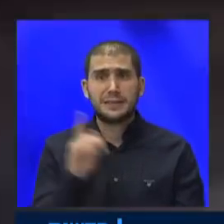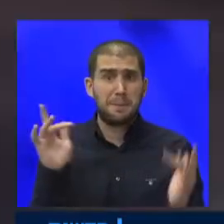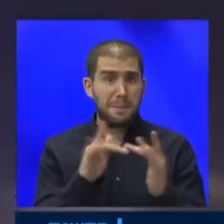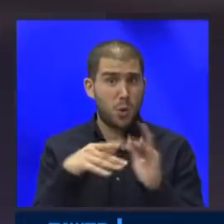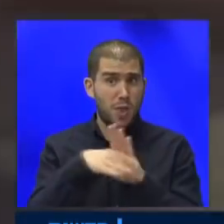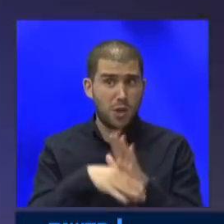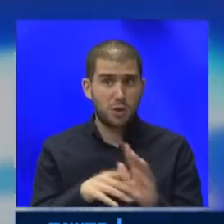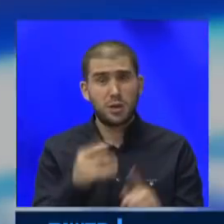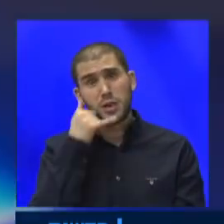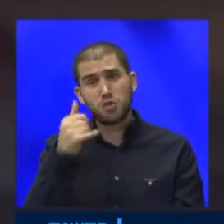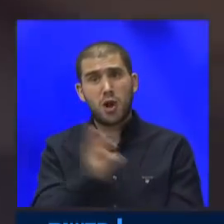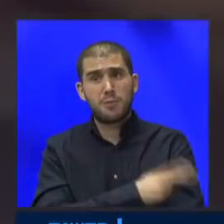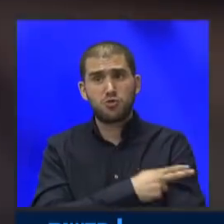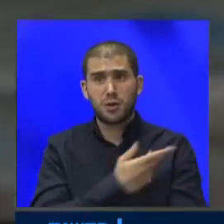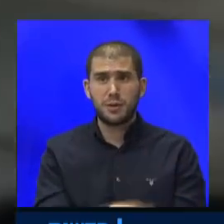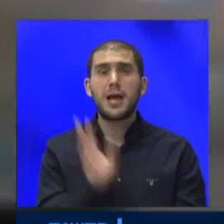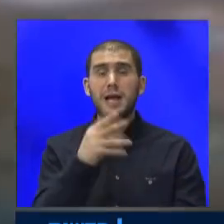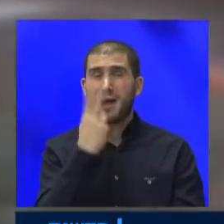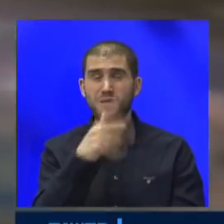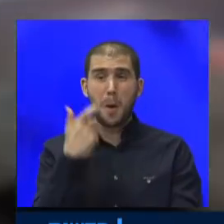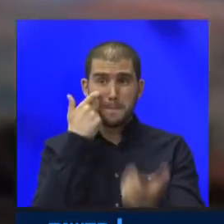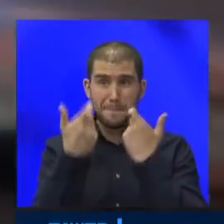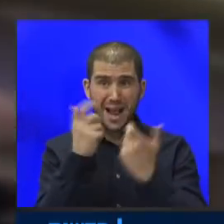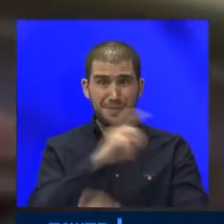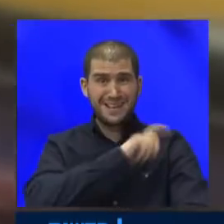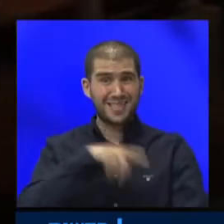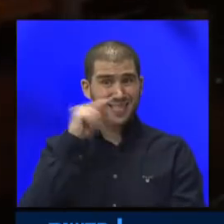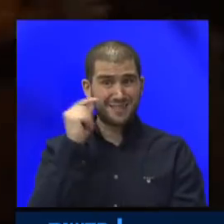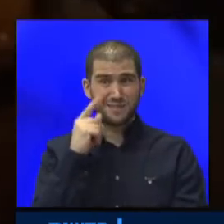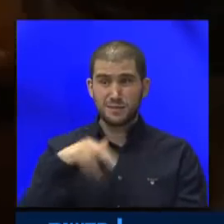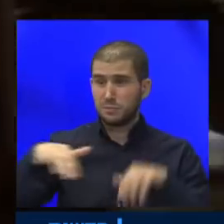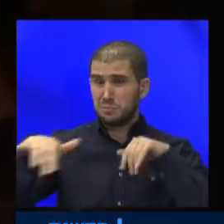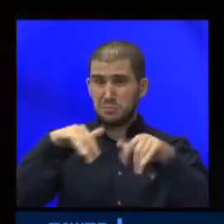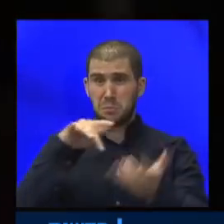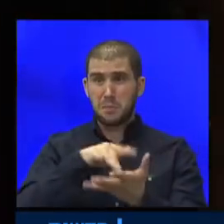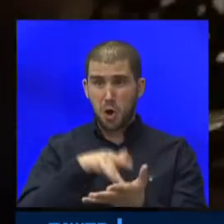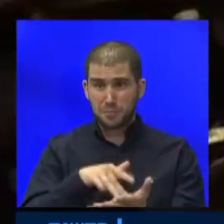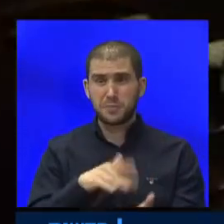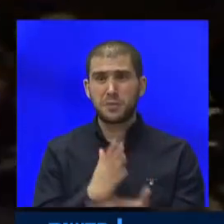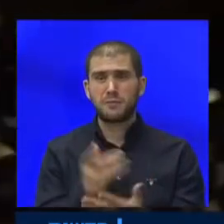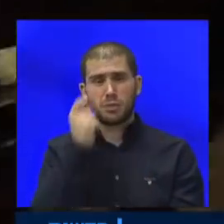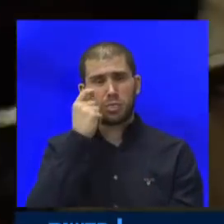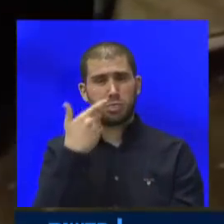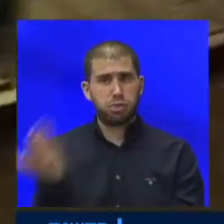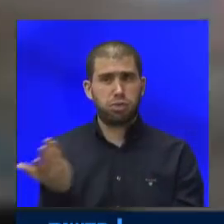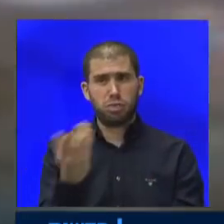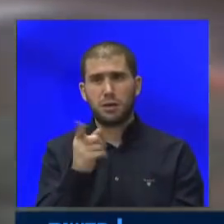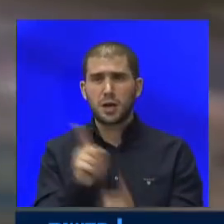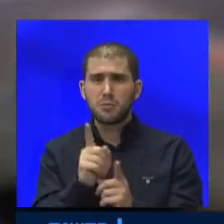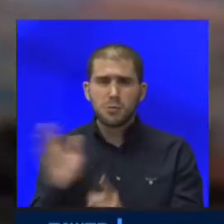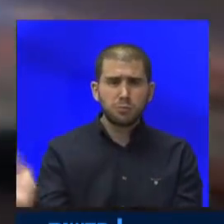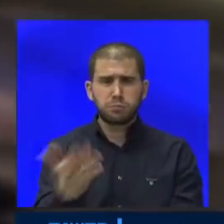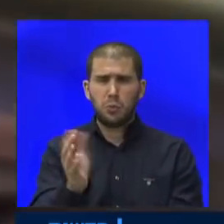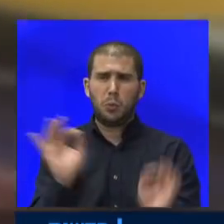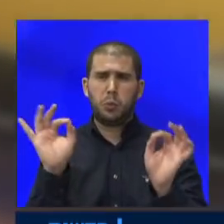הרצפה, לתרים אותם. גם כשנתקלנו בפקחים של עיריית תל אביב שעברו במקום, לא כל כך עניין אותם לפזר את ההתקהלות.